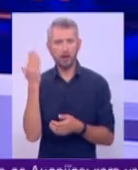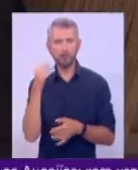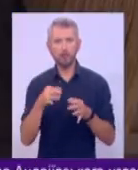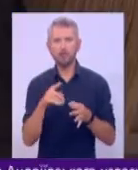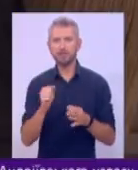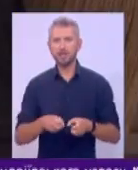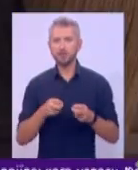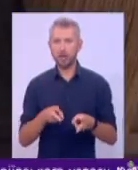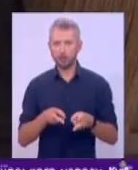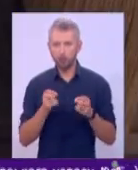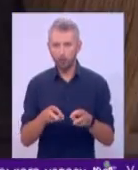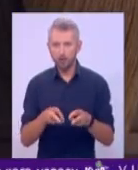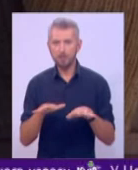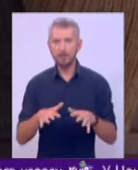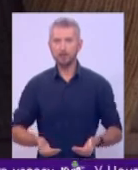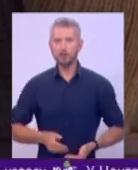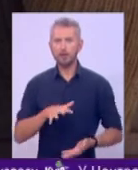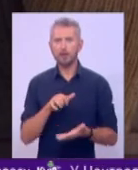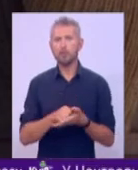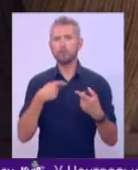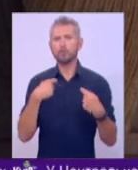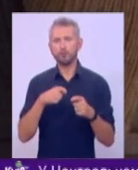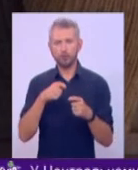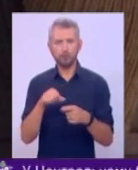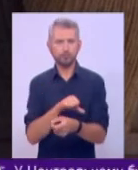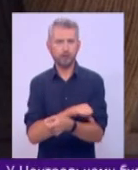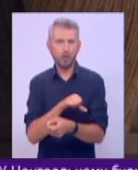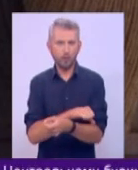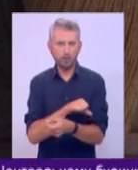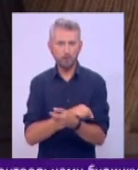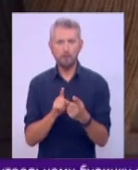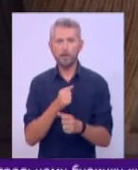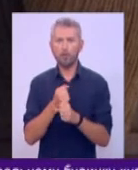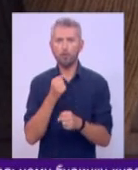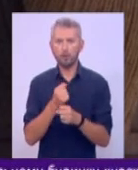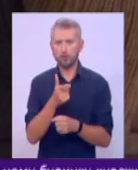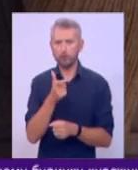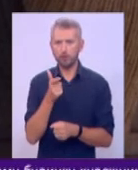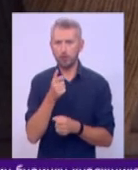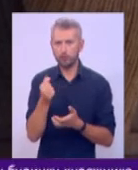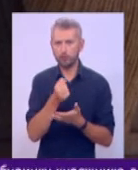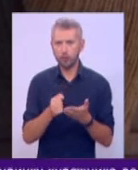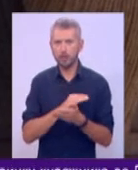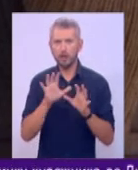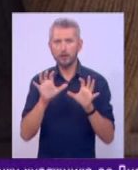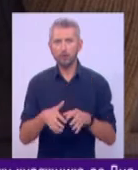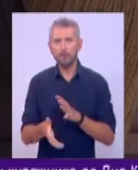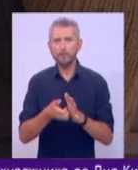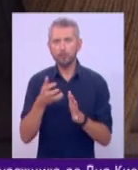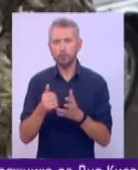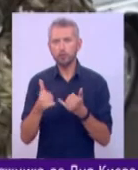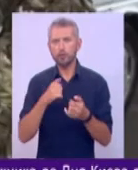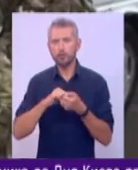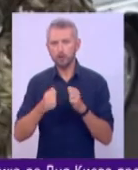за кримінальні злочини місцеві жителі займались збутом психотропних речовин, переробленої вогнепальної зброї та незаконним видобутком